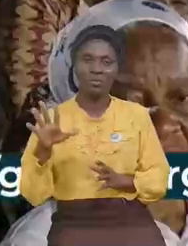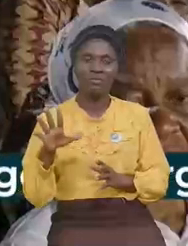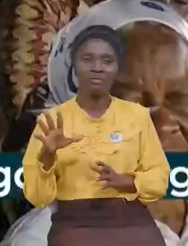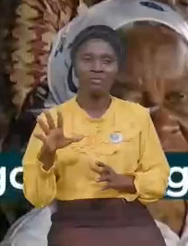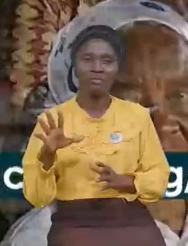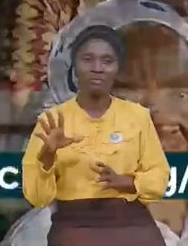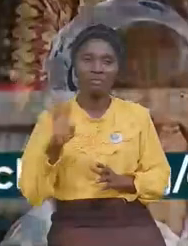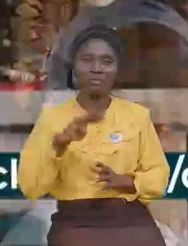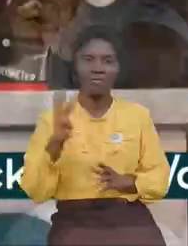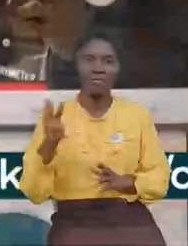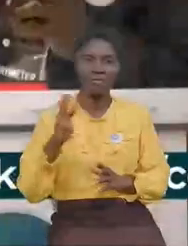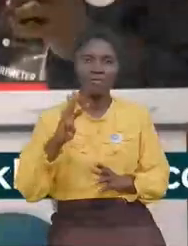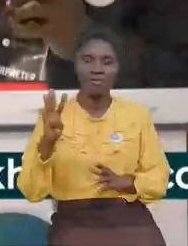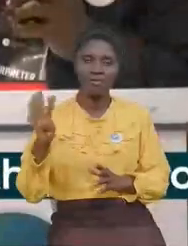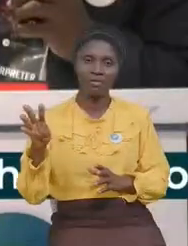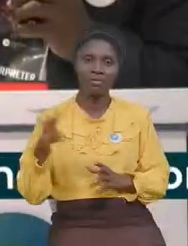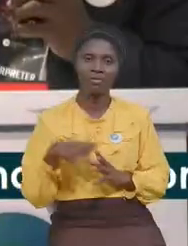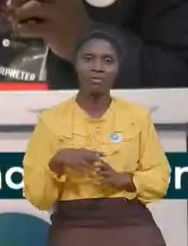91, 54,